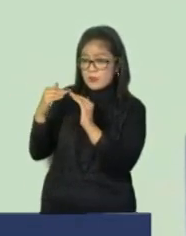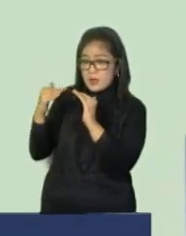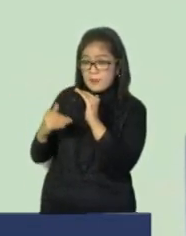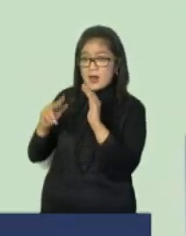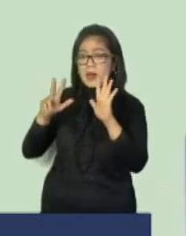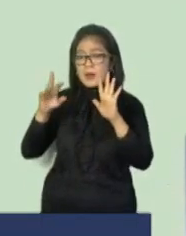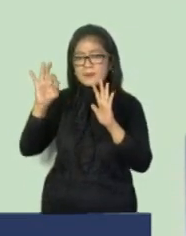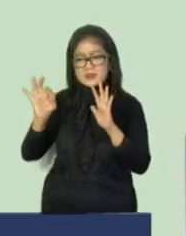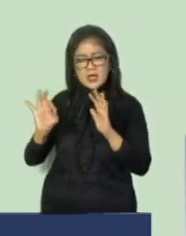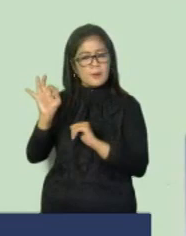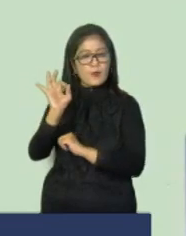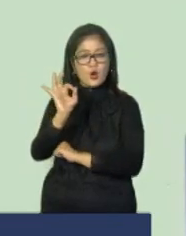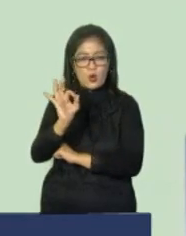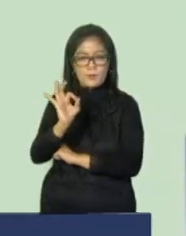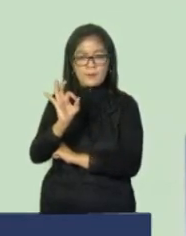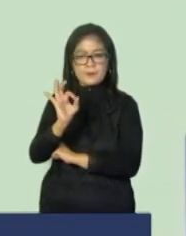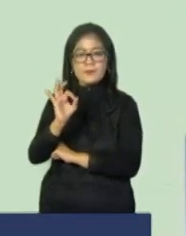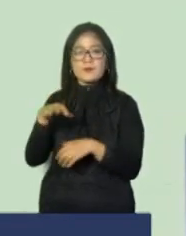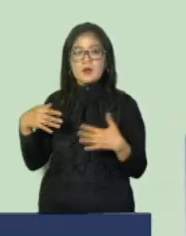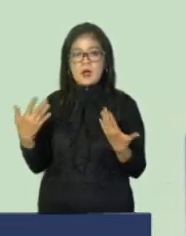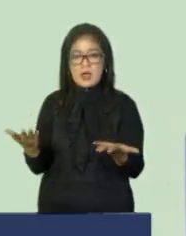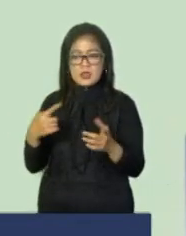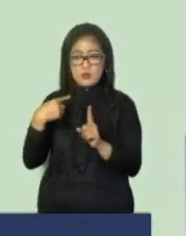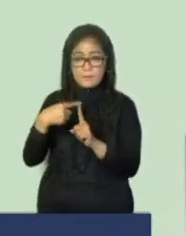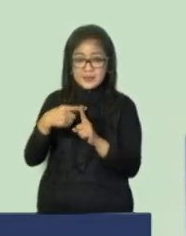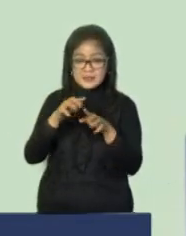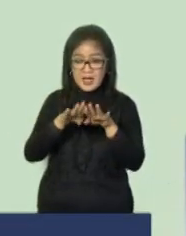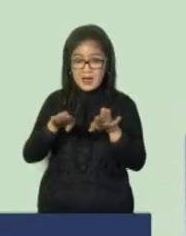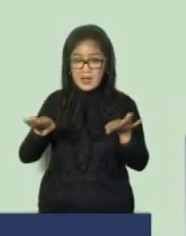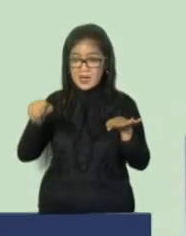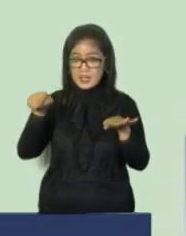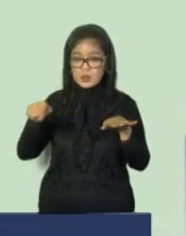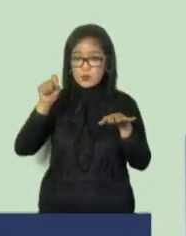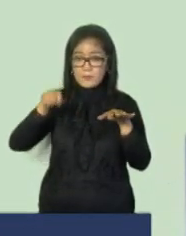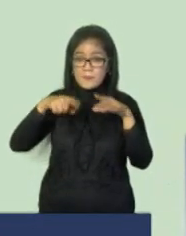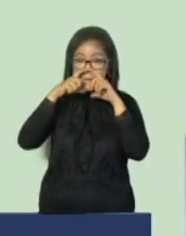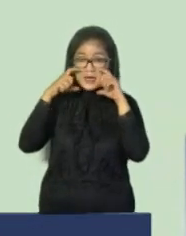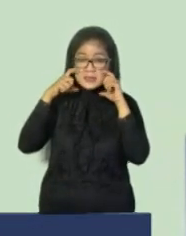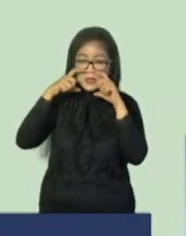dengan PCR. Dan juga anak ada yang membuka masker dan makan di sekolah.